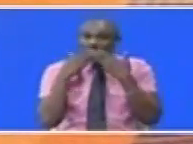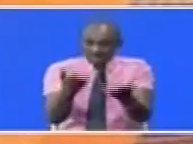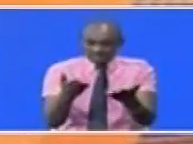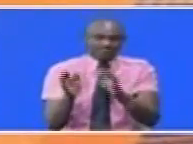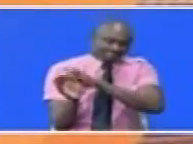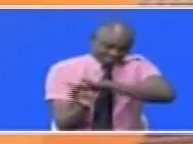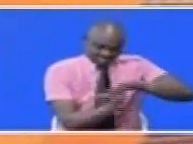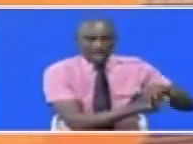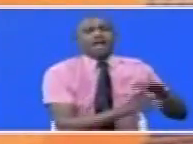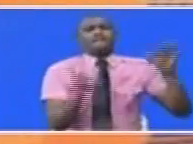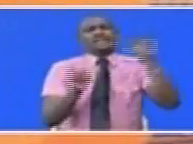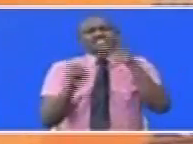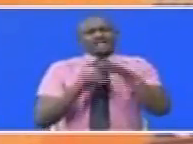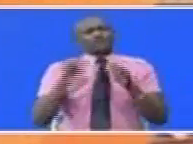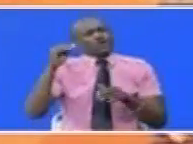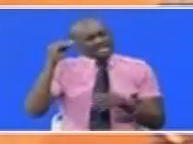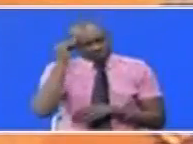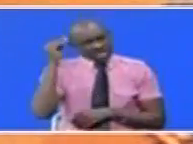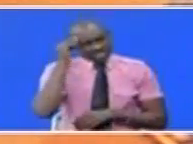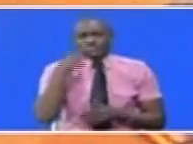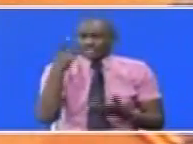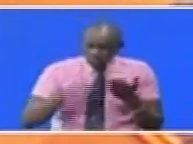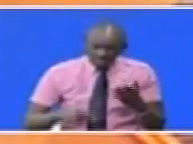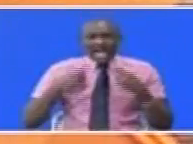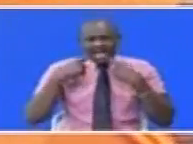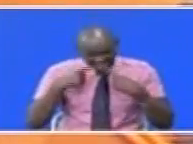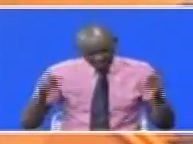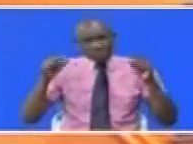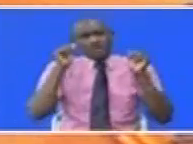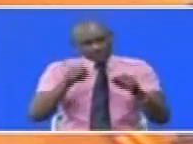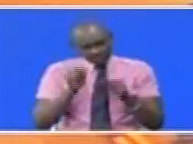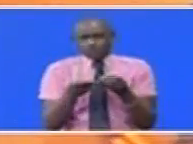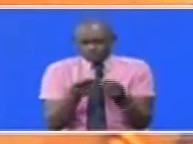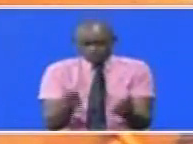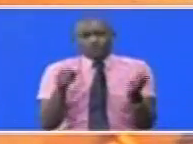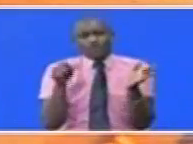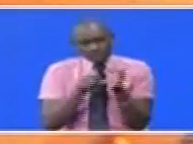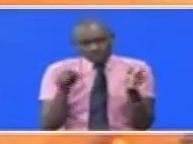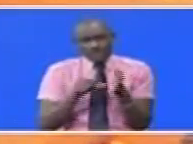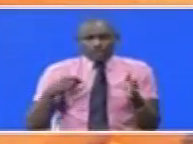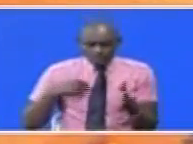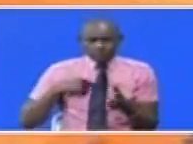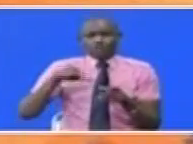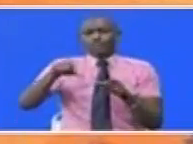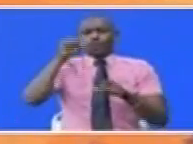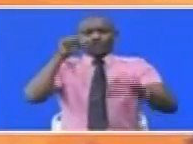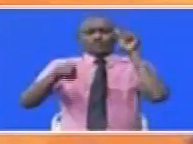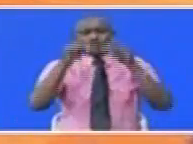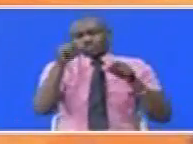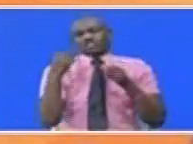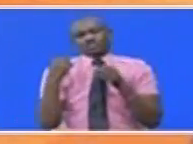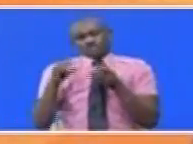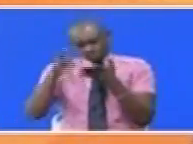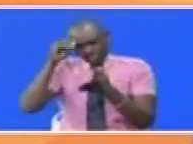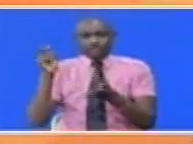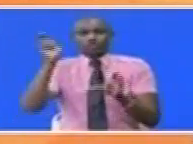Kwingineko, waziri wa elimu Fred Matiangi ametangaza azma ya kutatua tatizo la uteuzi wa wanafunzi kujiunga na shule za upili